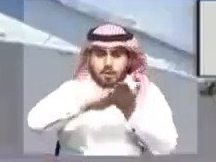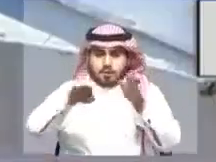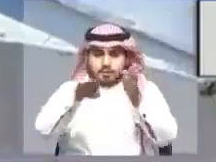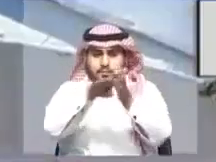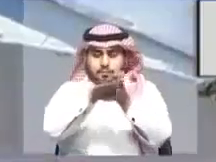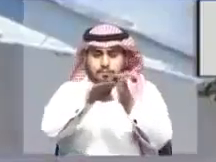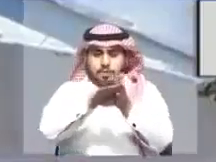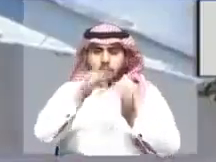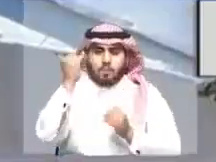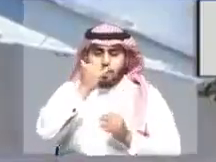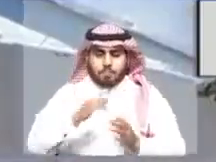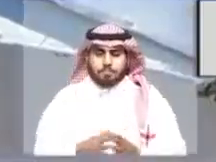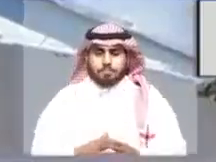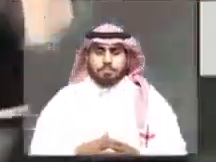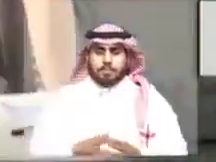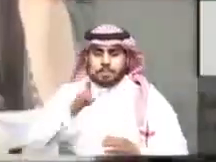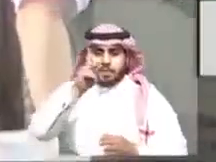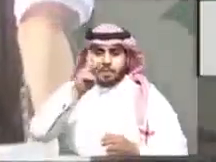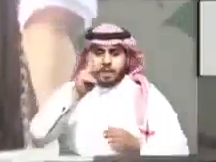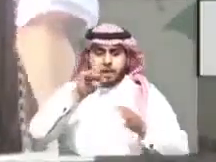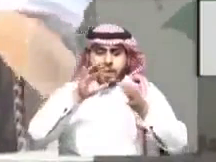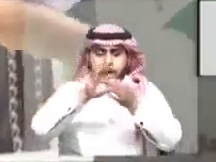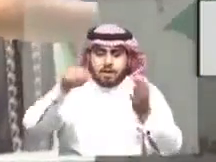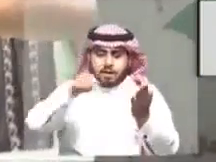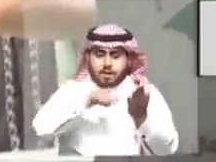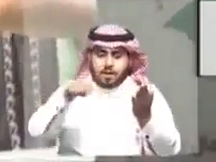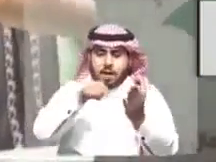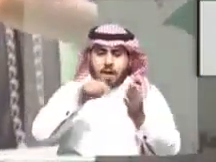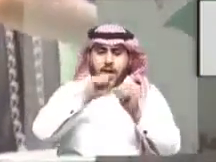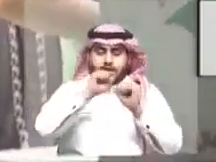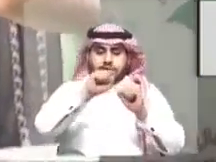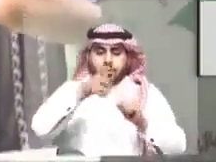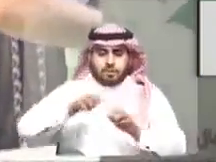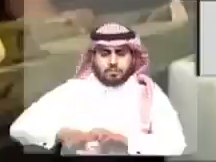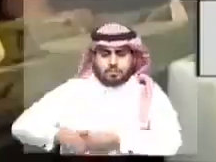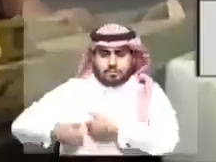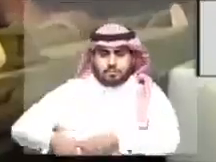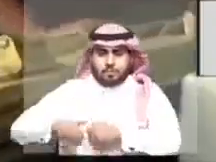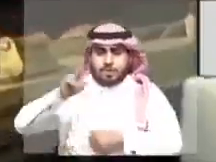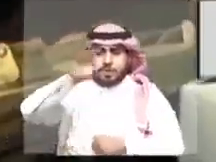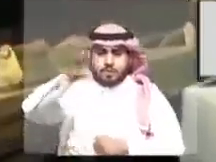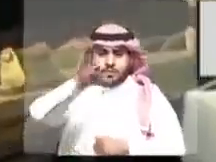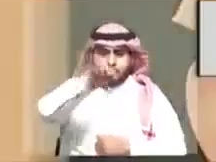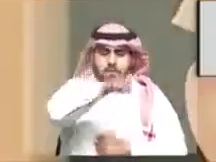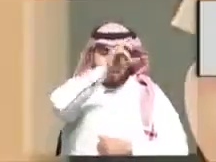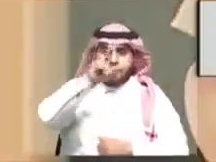من المناطق ذات الأولوية، بالإضافة إلى 2 لصالح اللاجئين الروهينجا في ميانمار